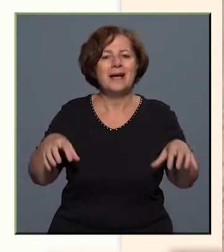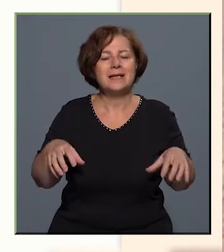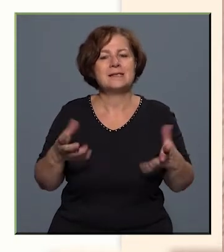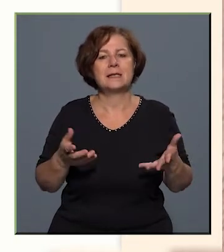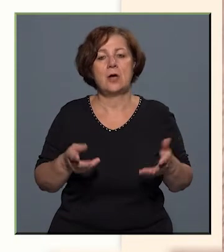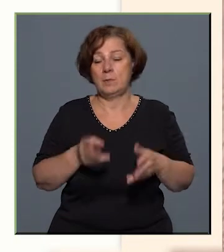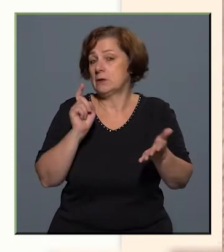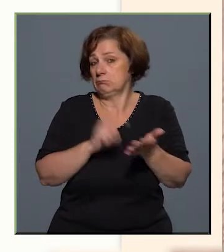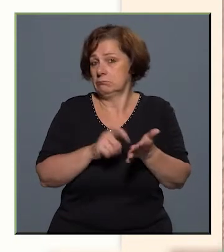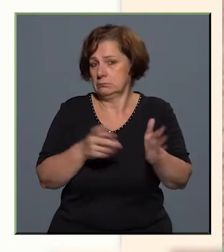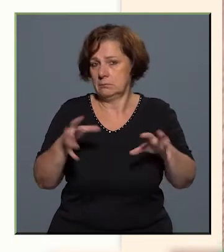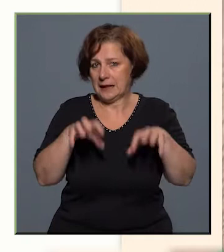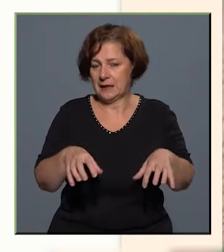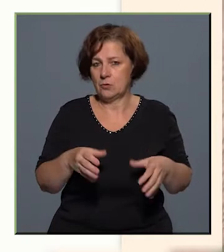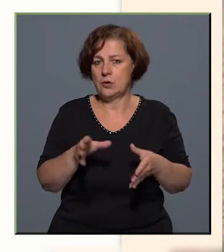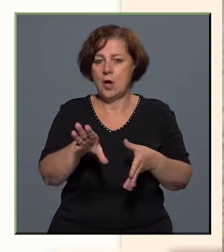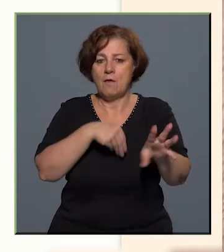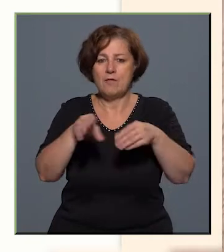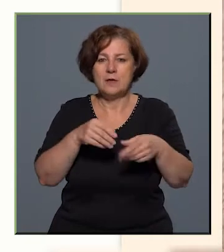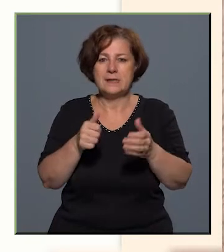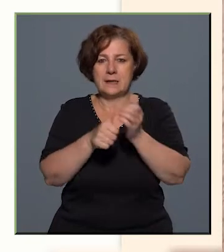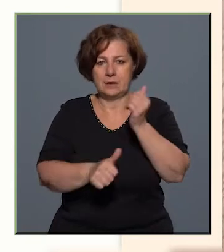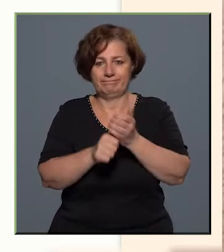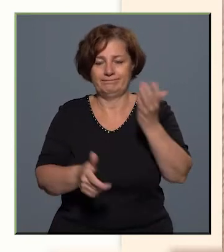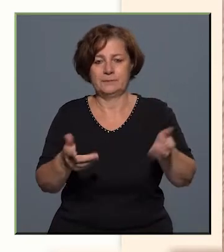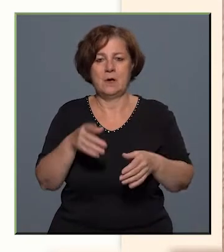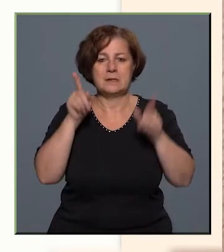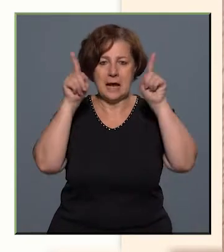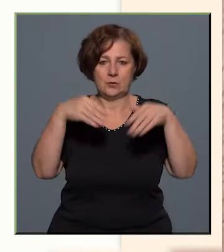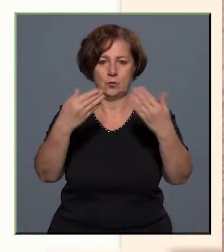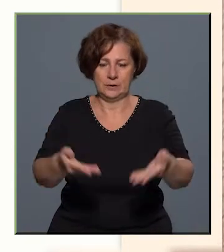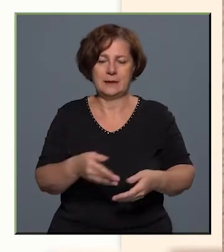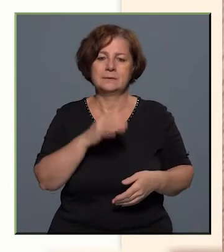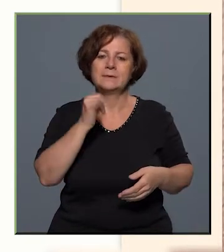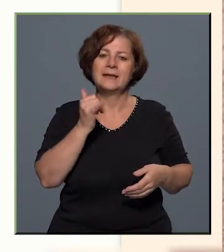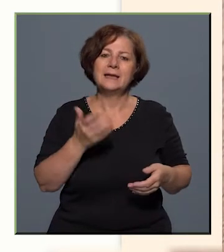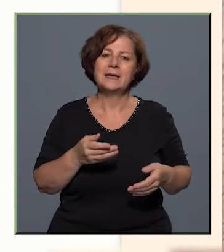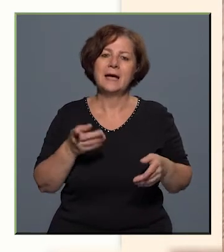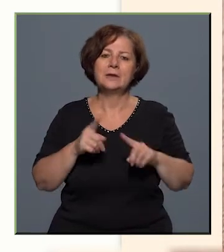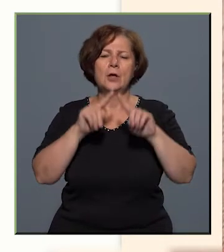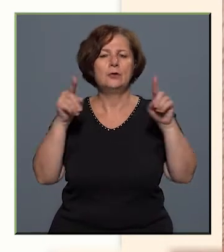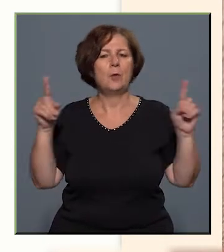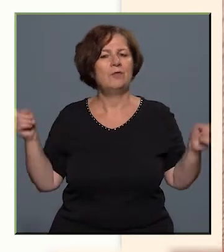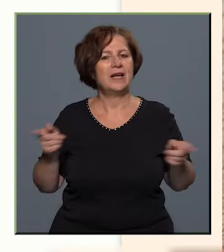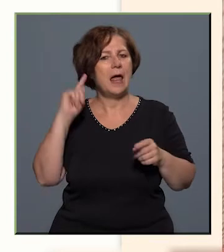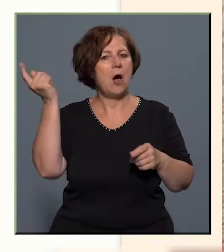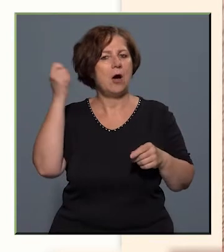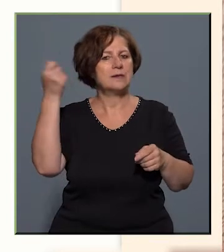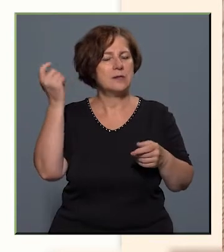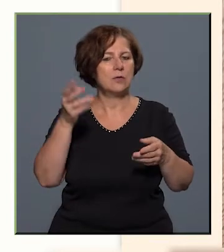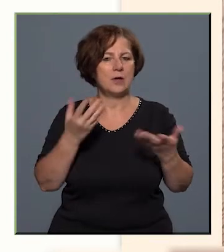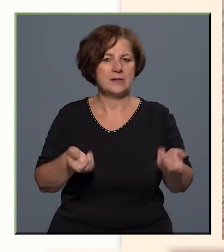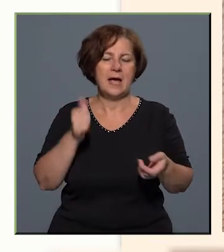megteszik, amit amúgy meg kell tenniük, hogy tudnilik felszedik az ürüléket az állatok után. Igen, többféle akcióval készülünk. Egyrészt megjelennek